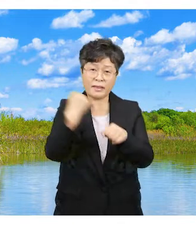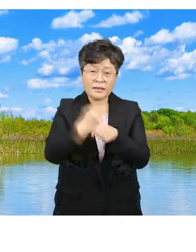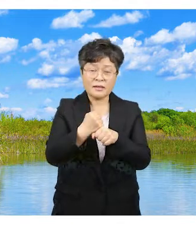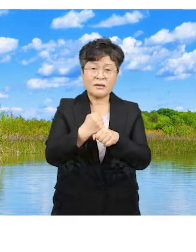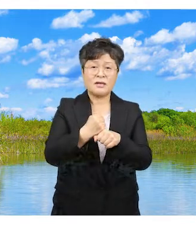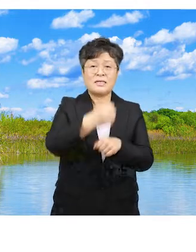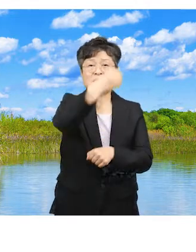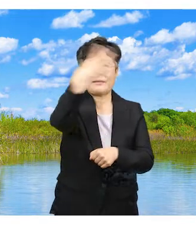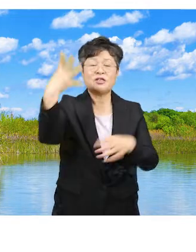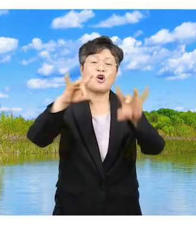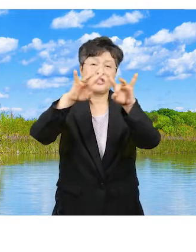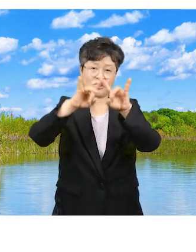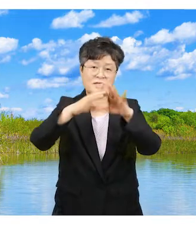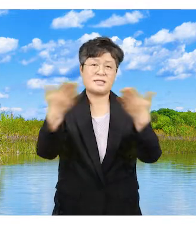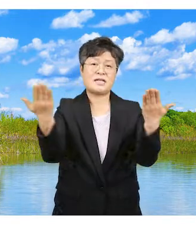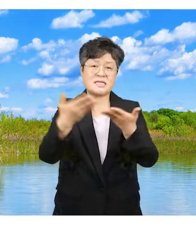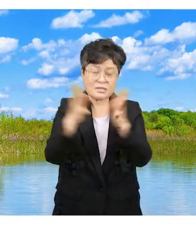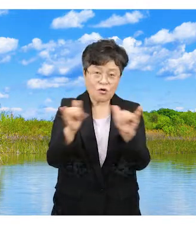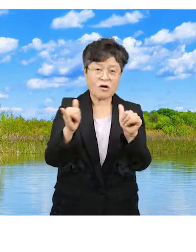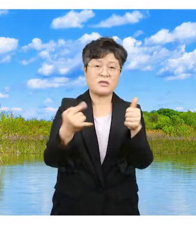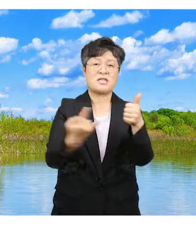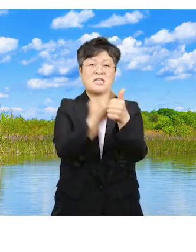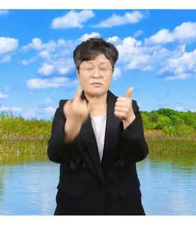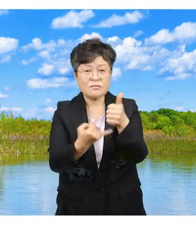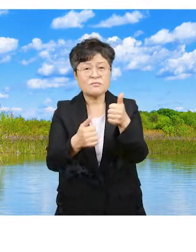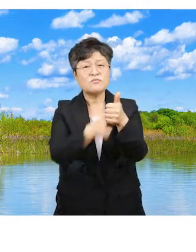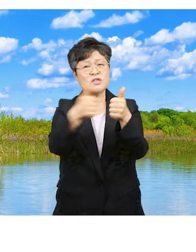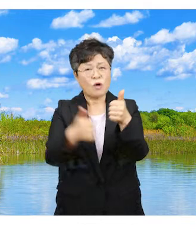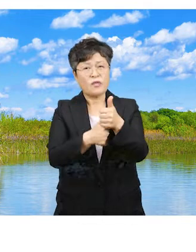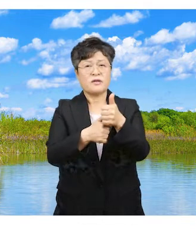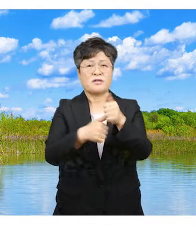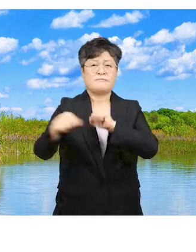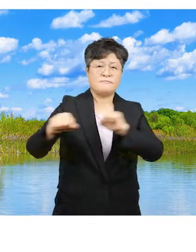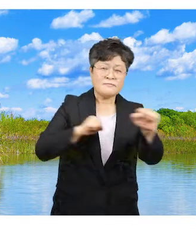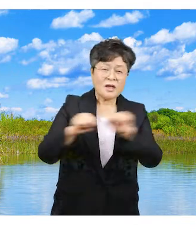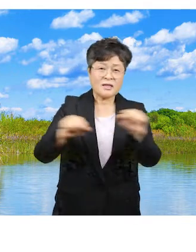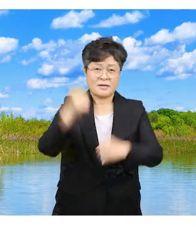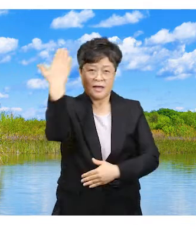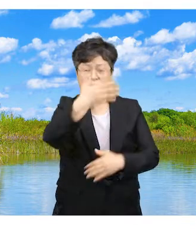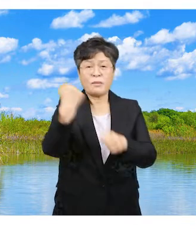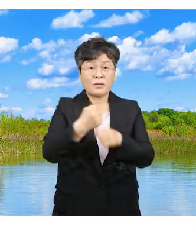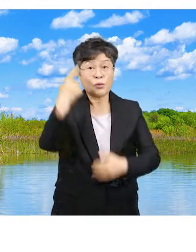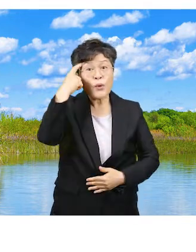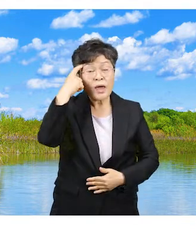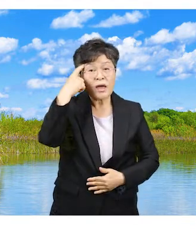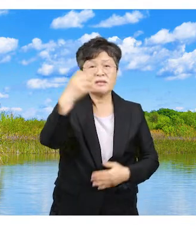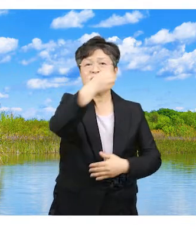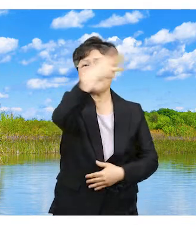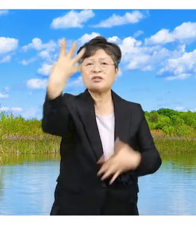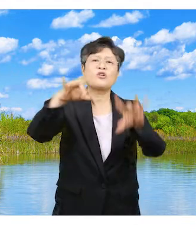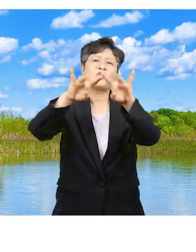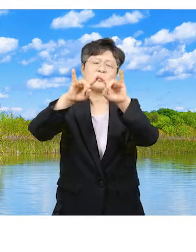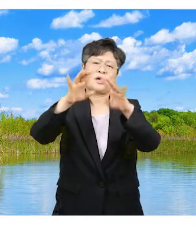임직원들이 해마다 열심히 관리하고 청소한답니다. 왜? 자기 삼성전자의 젖줄이나